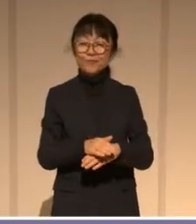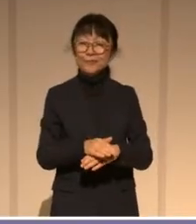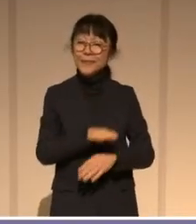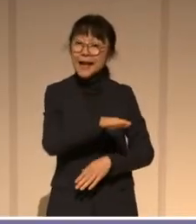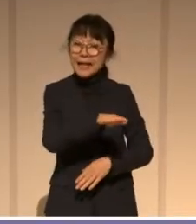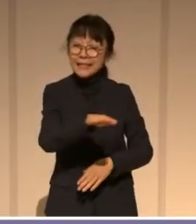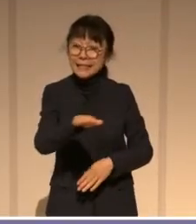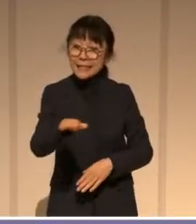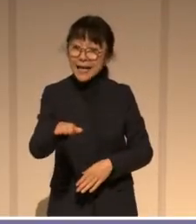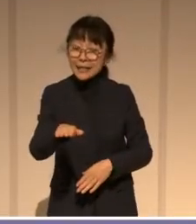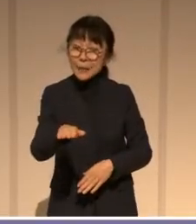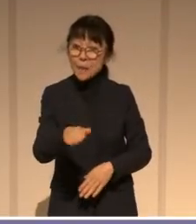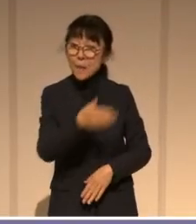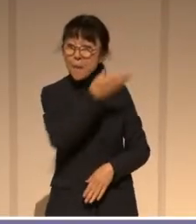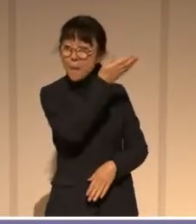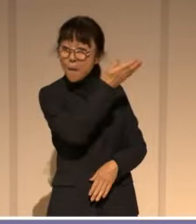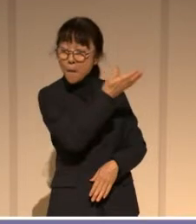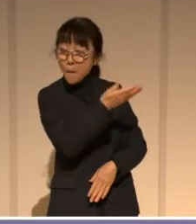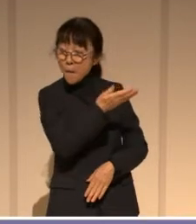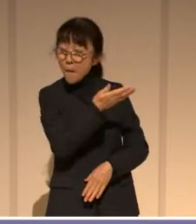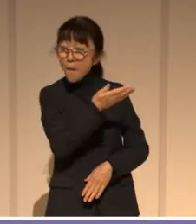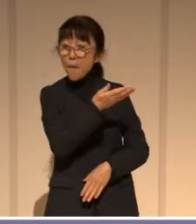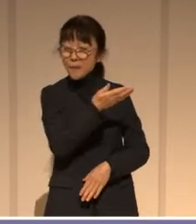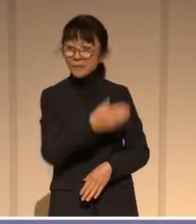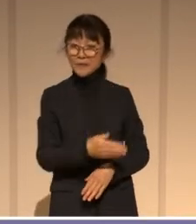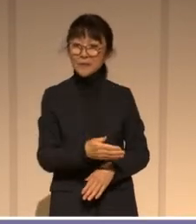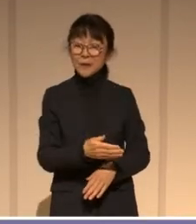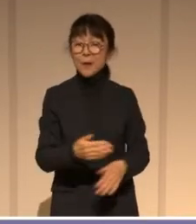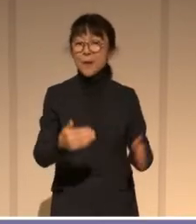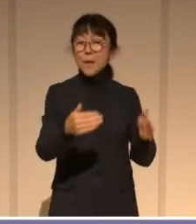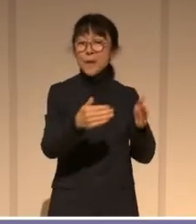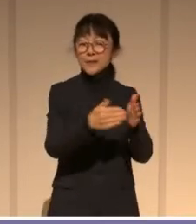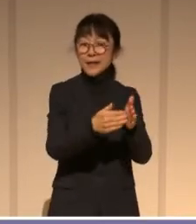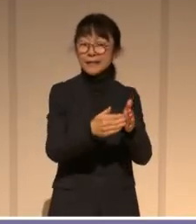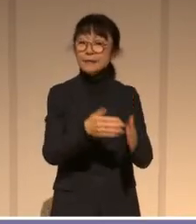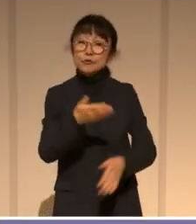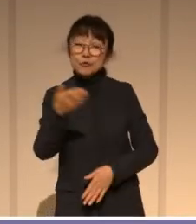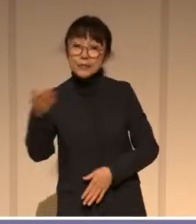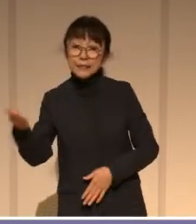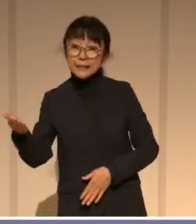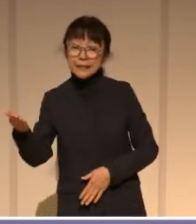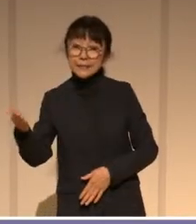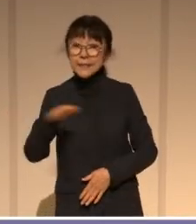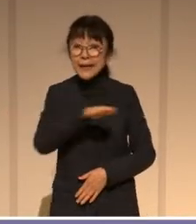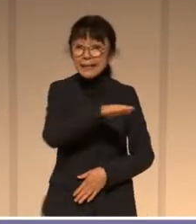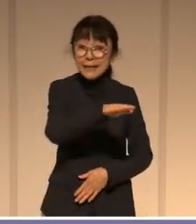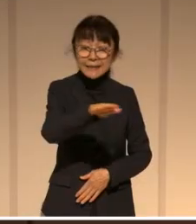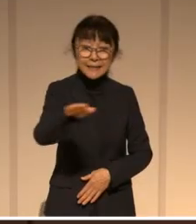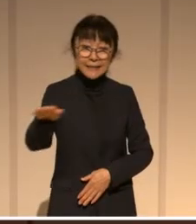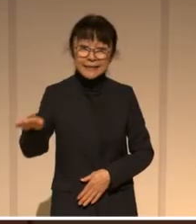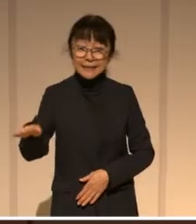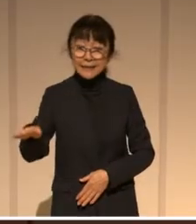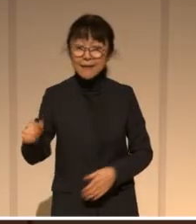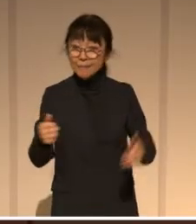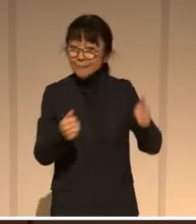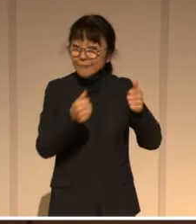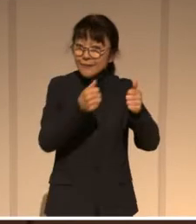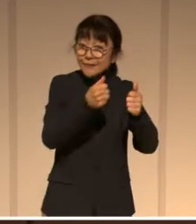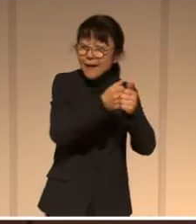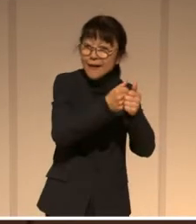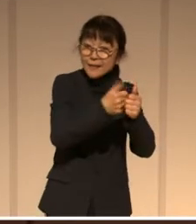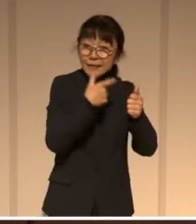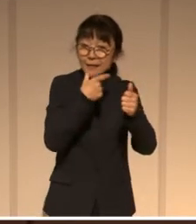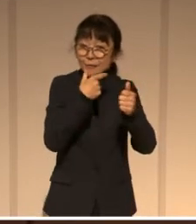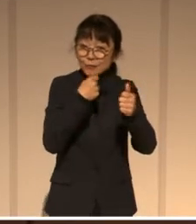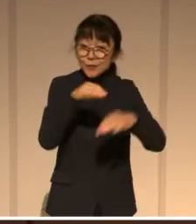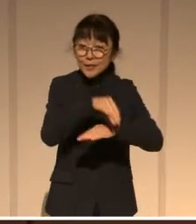皆さんのプロフィールを深掘りしていくコーナーはおしまいにしてこの後は皆さんにチャレンジしていただく企画をご